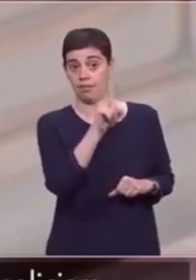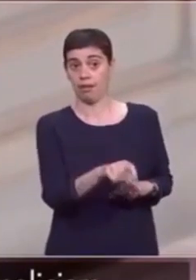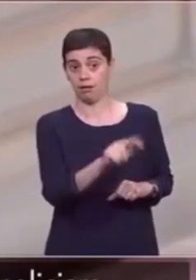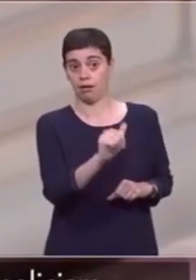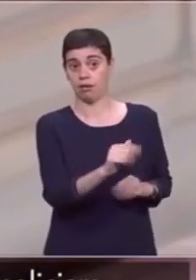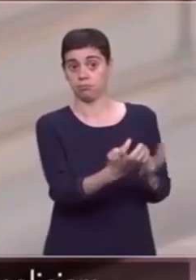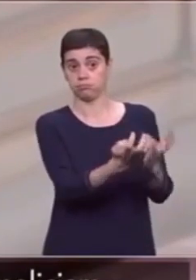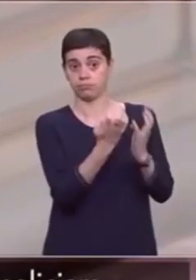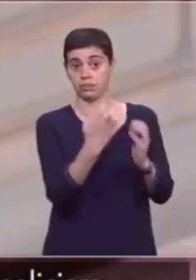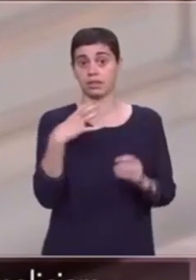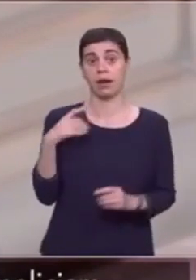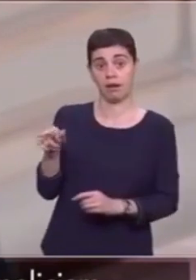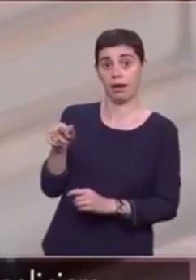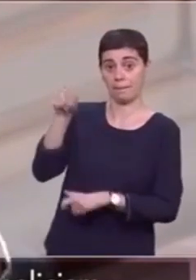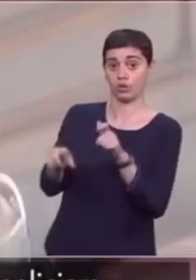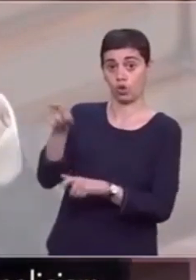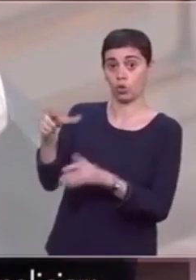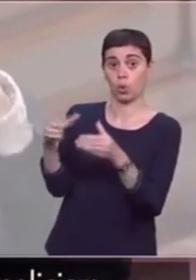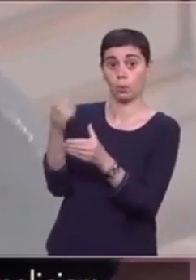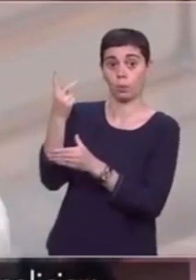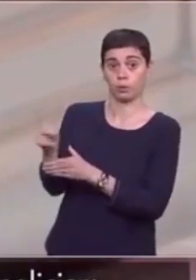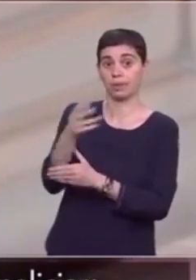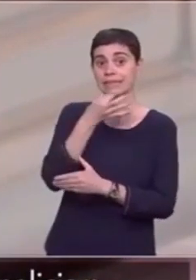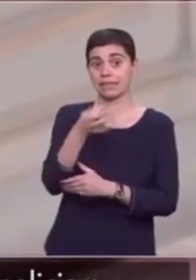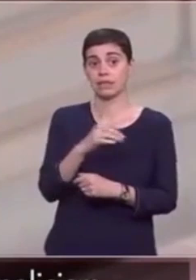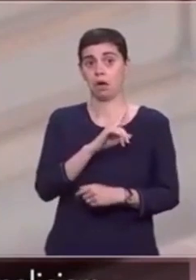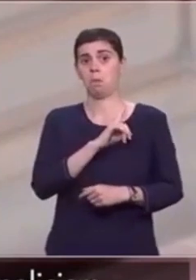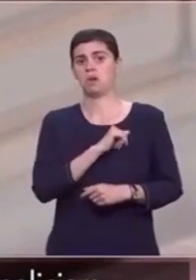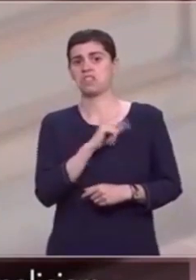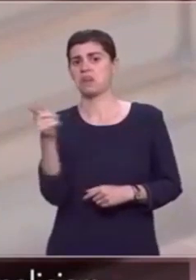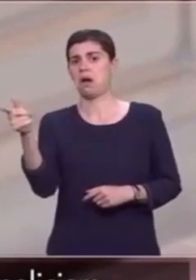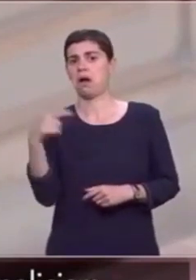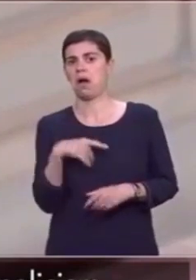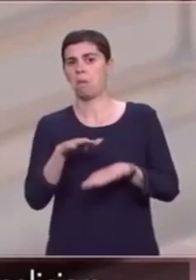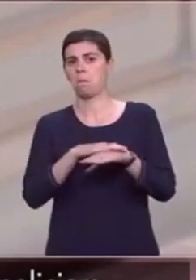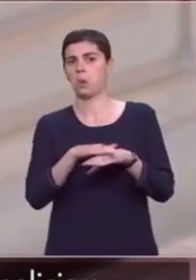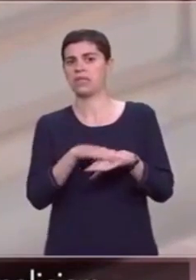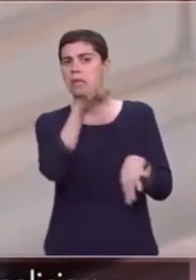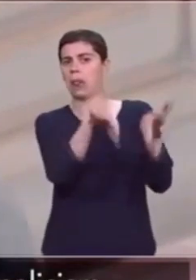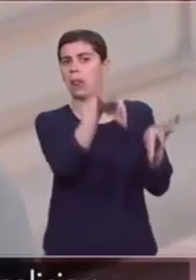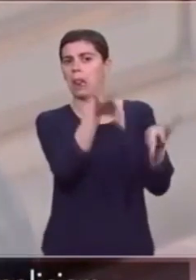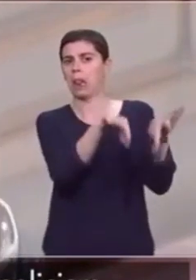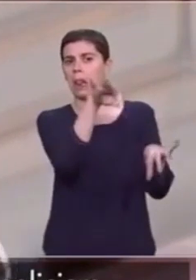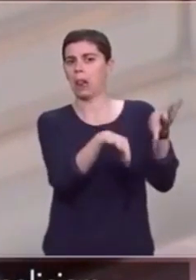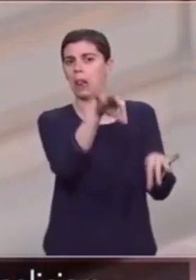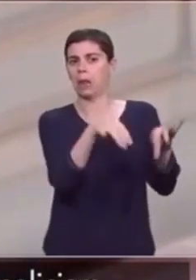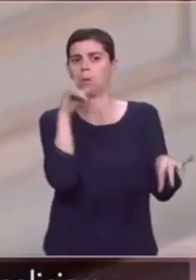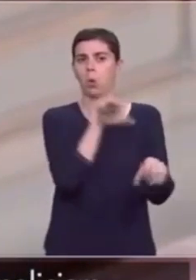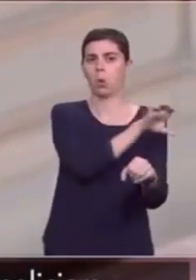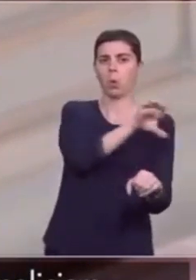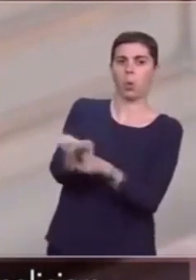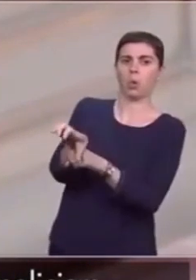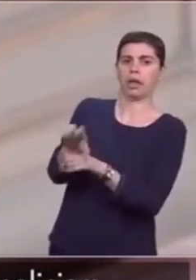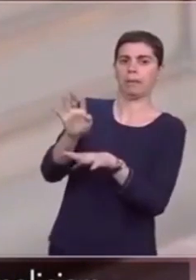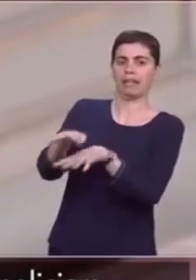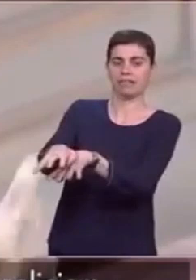sur vos bancs ont pu dire que la police était utilisée par le pouvoir politique pour réprimer des manifestations, pour réprimer une expression.